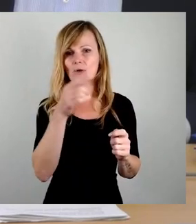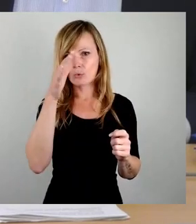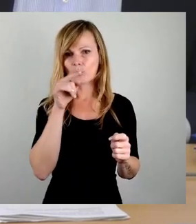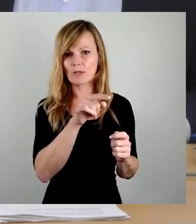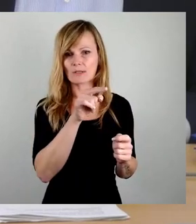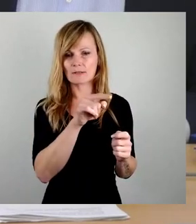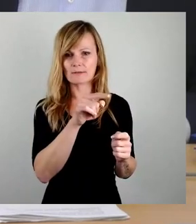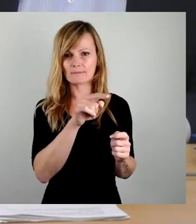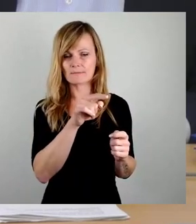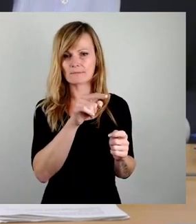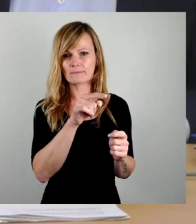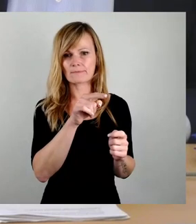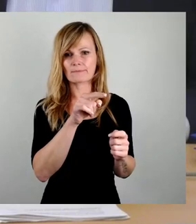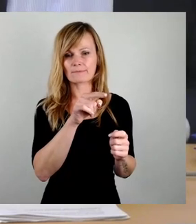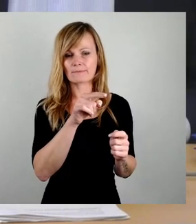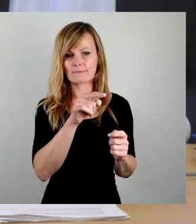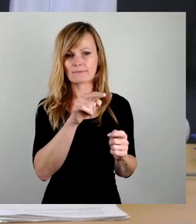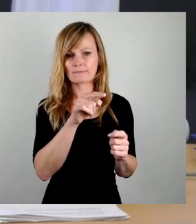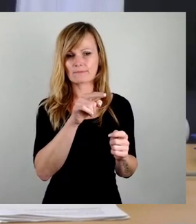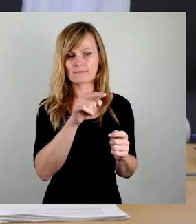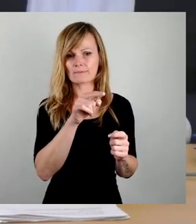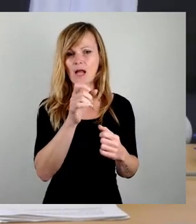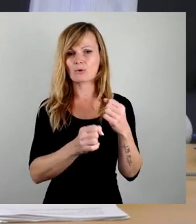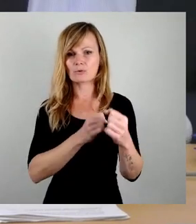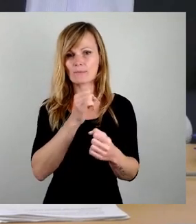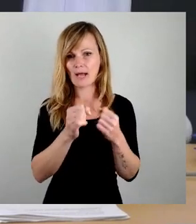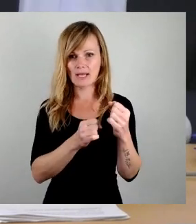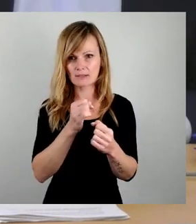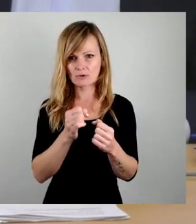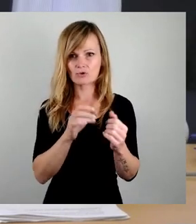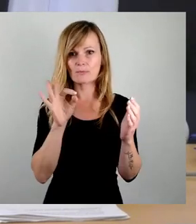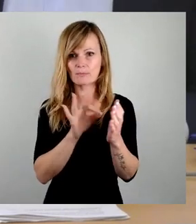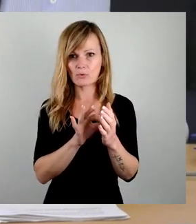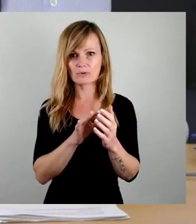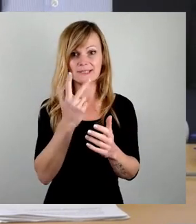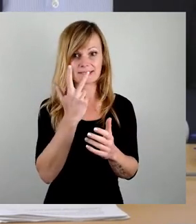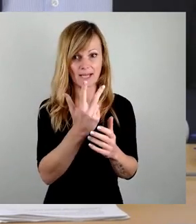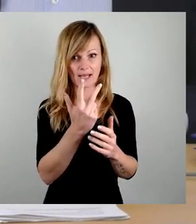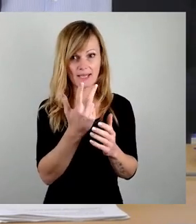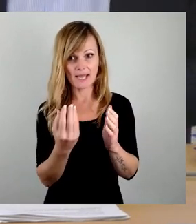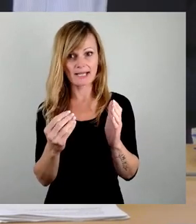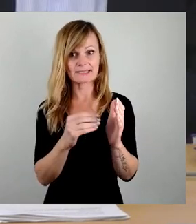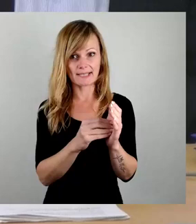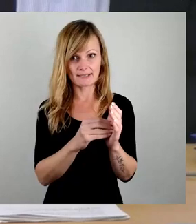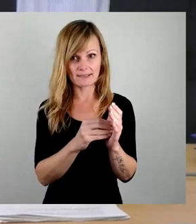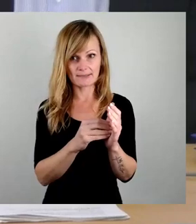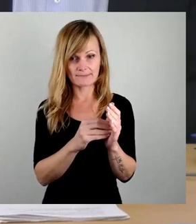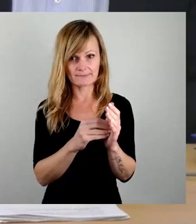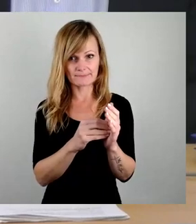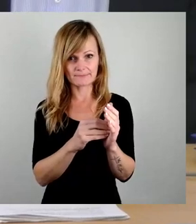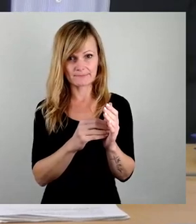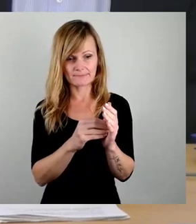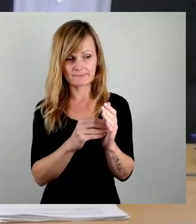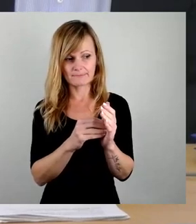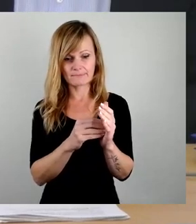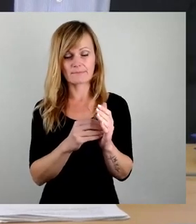ist automatisch als ein Punkt 3 ergänzt an dem der Linken, da wir kein Ausschussvotum